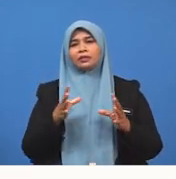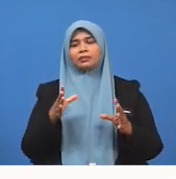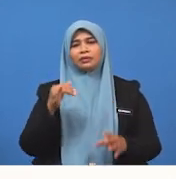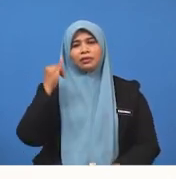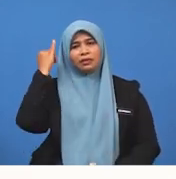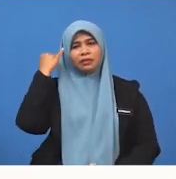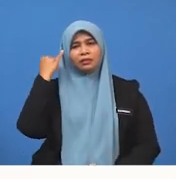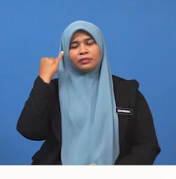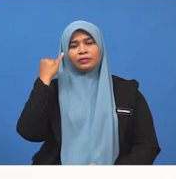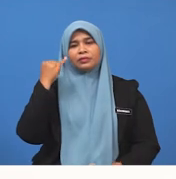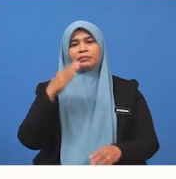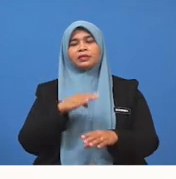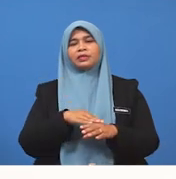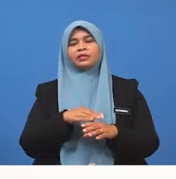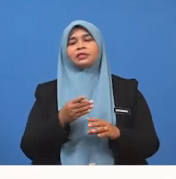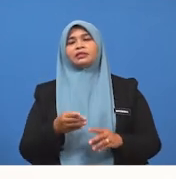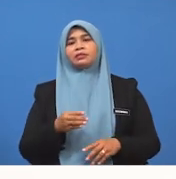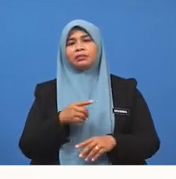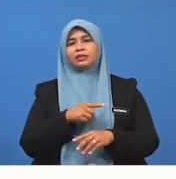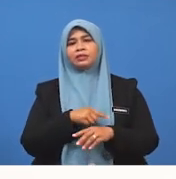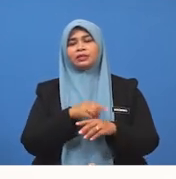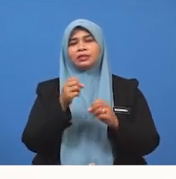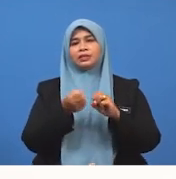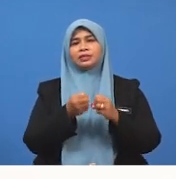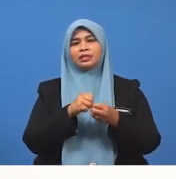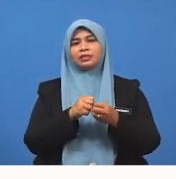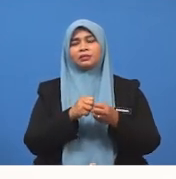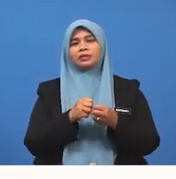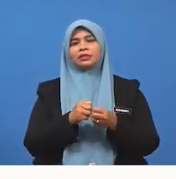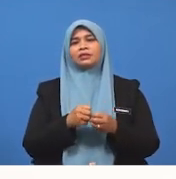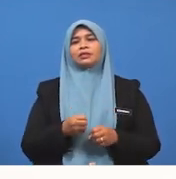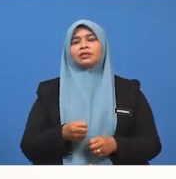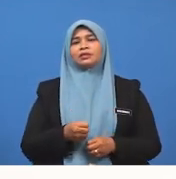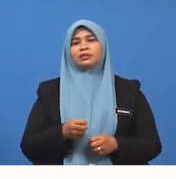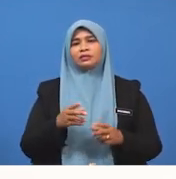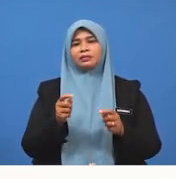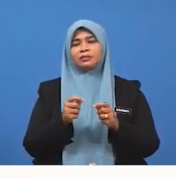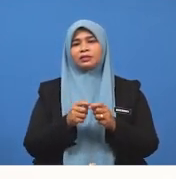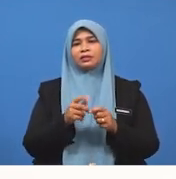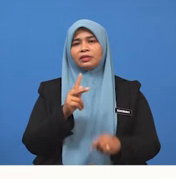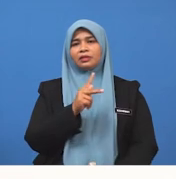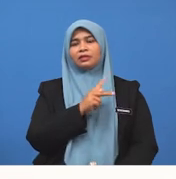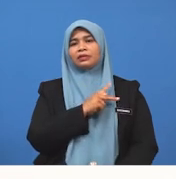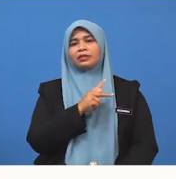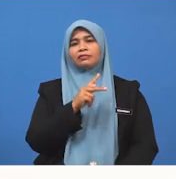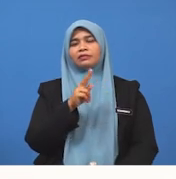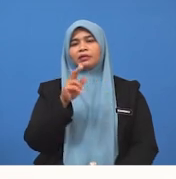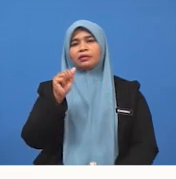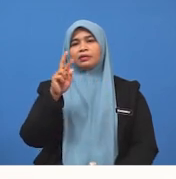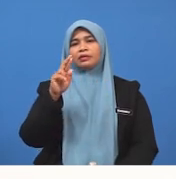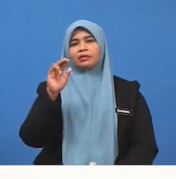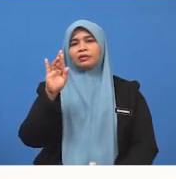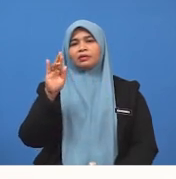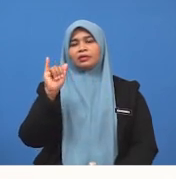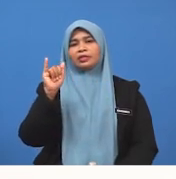zaman sahabat para sahabat sepertinya Khulafaur Rasyidin adalah orang